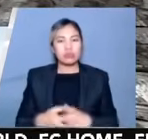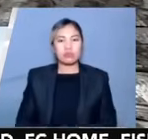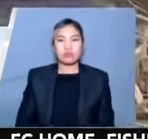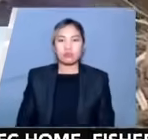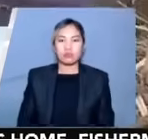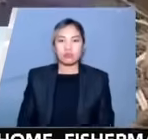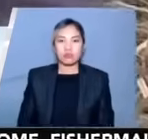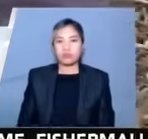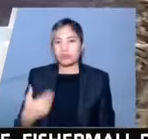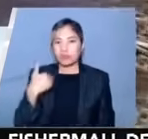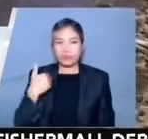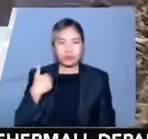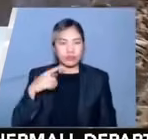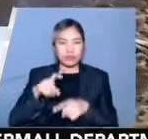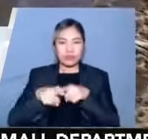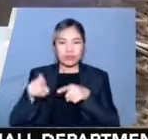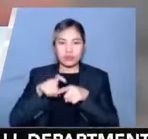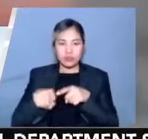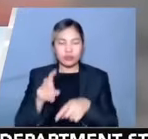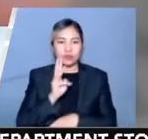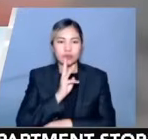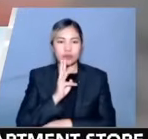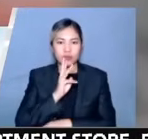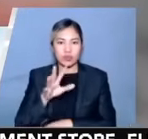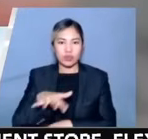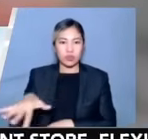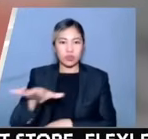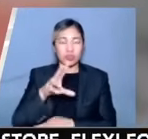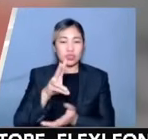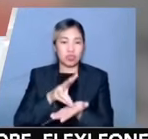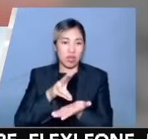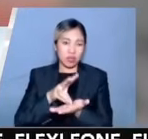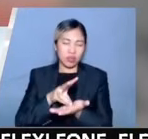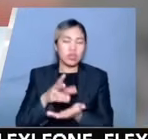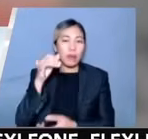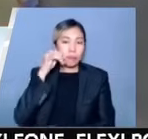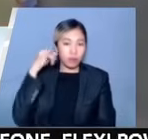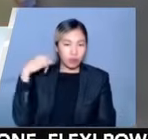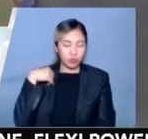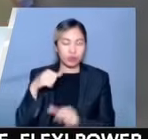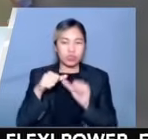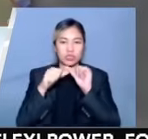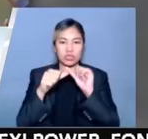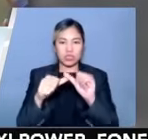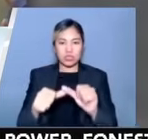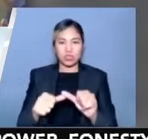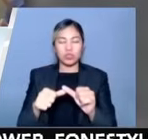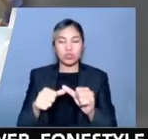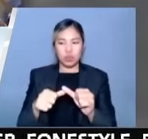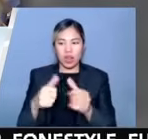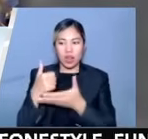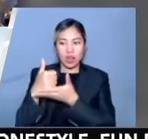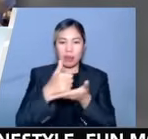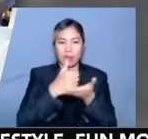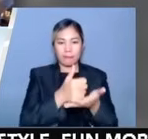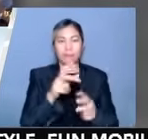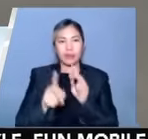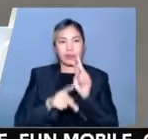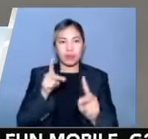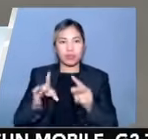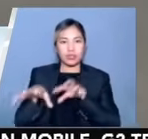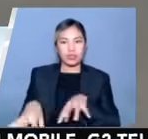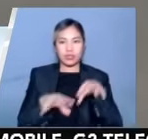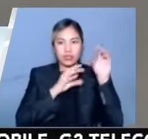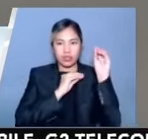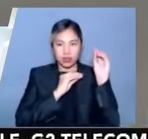kuryente at tubig sa malaking bahagi ng bayan kahapon tuloy-tuloy ang pagpapalikas sa mga residente mula sa Barangay bilibinwang at manyaga